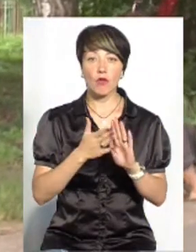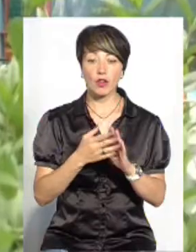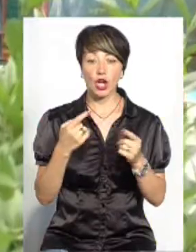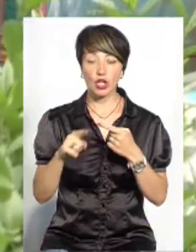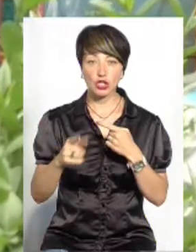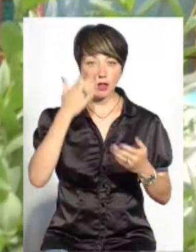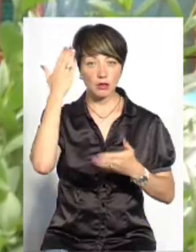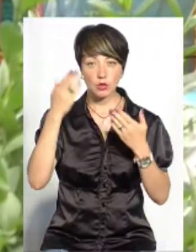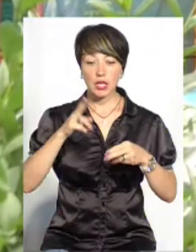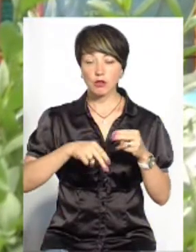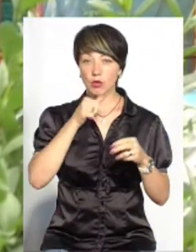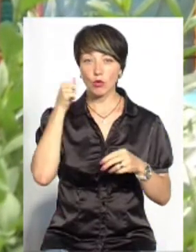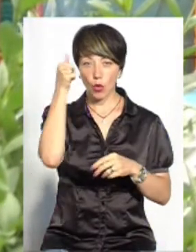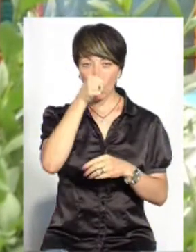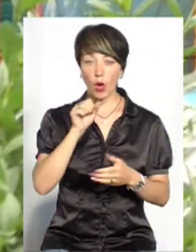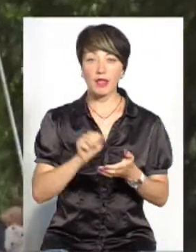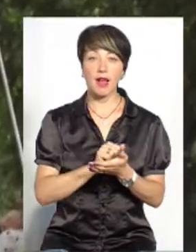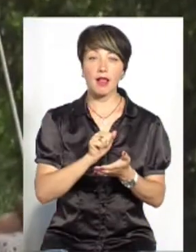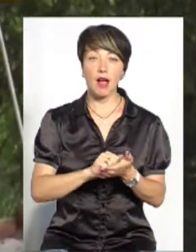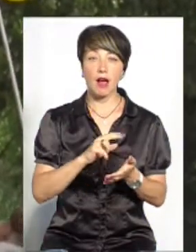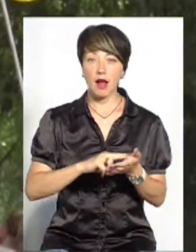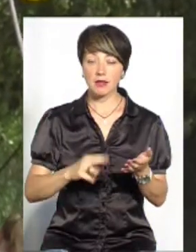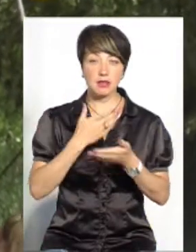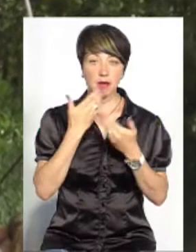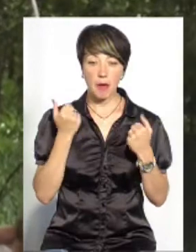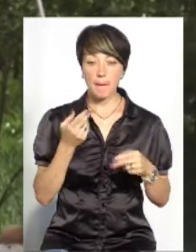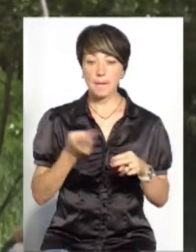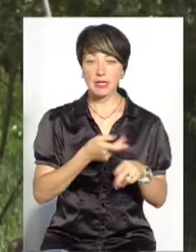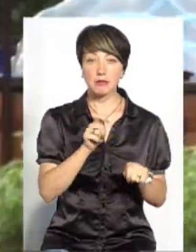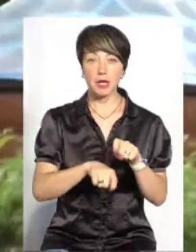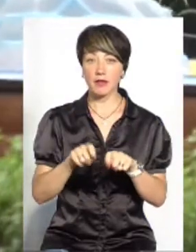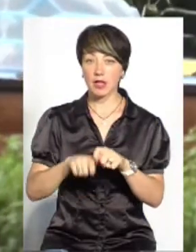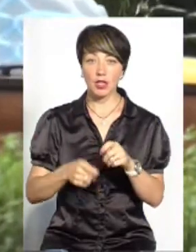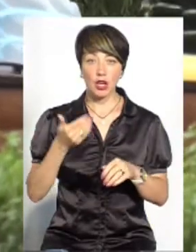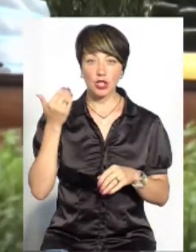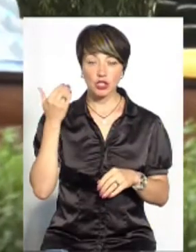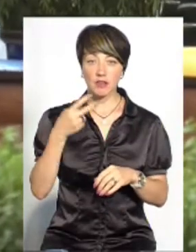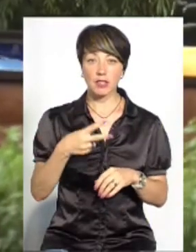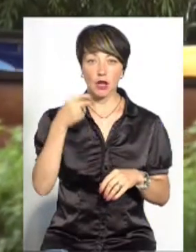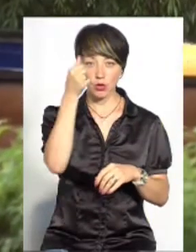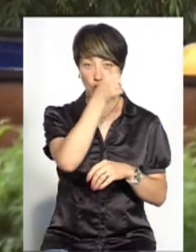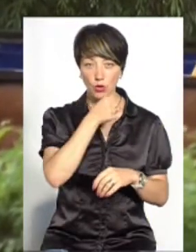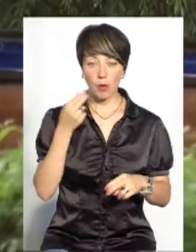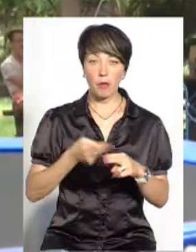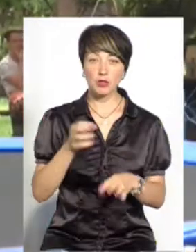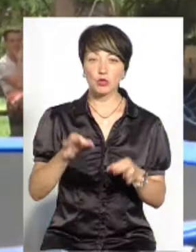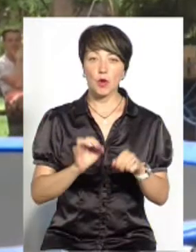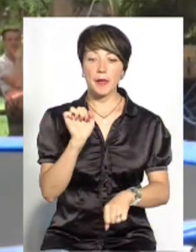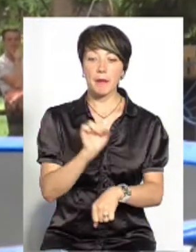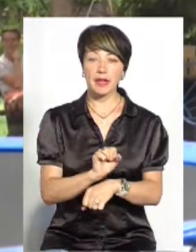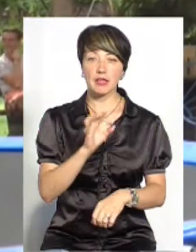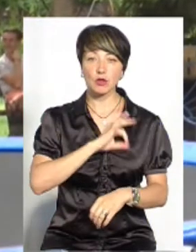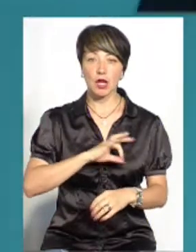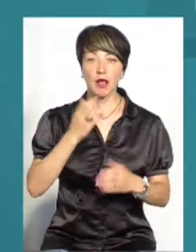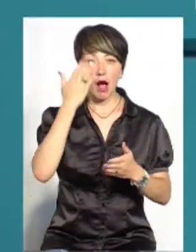а декларацій на них ще немає. Однак без перевірки, яка згідно законодавства буде не раніше 2020 року, та без суду припинити експлуатацію